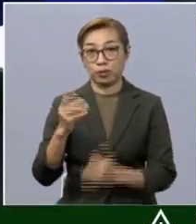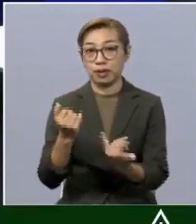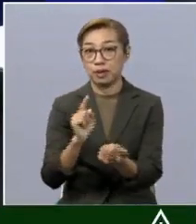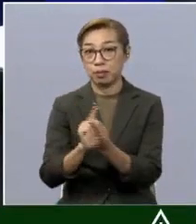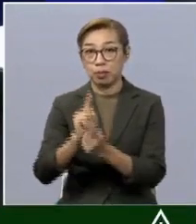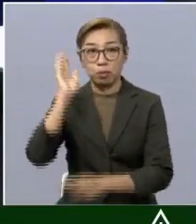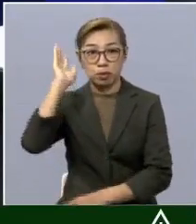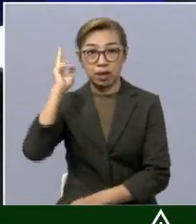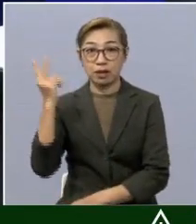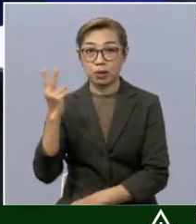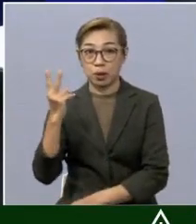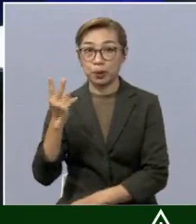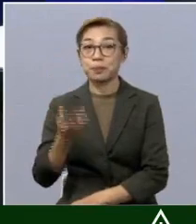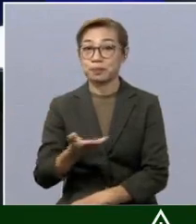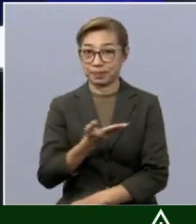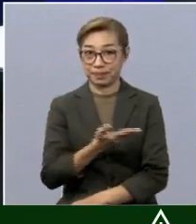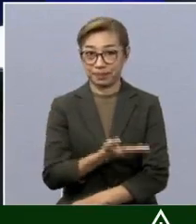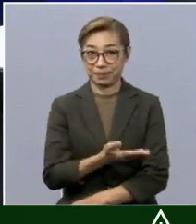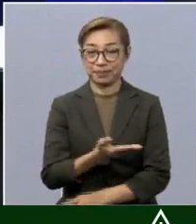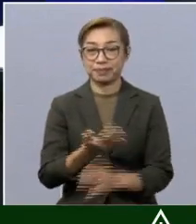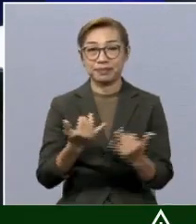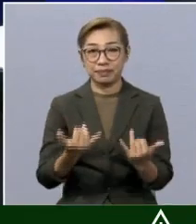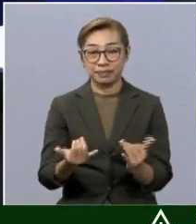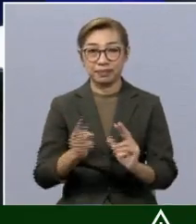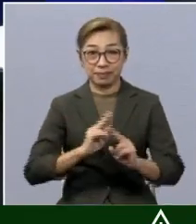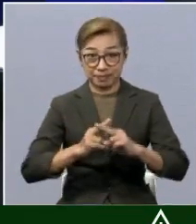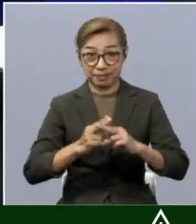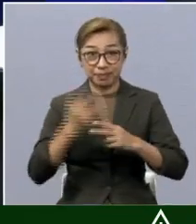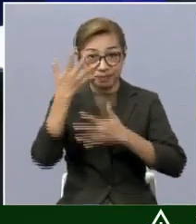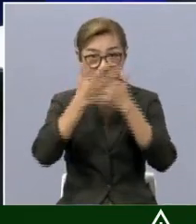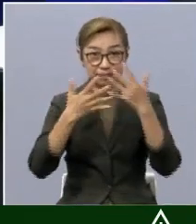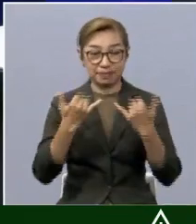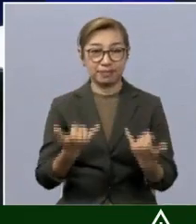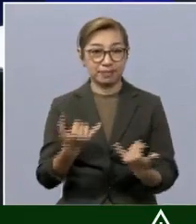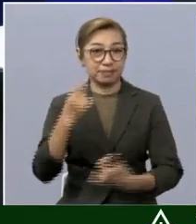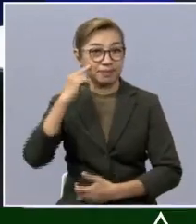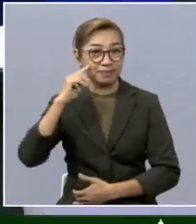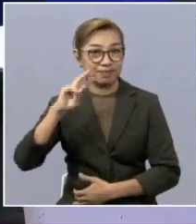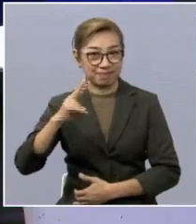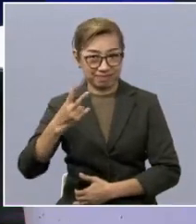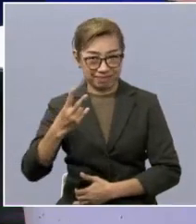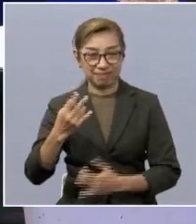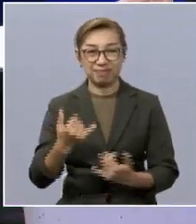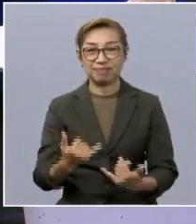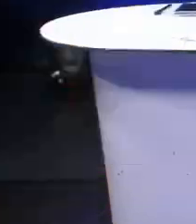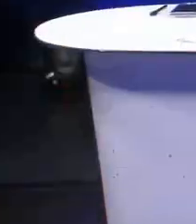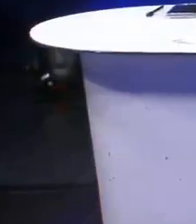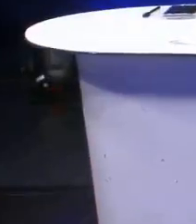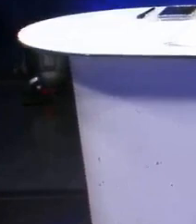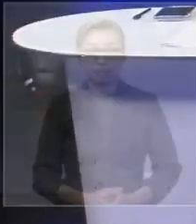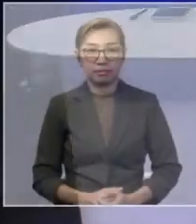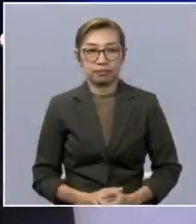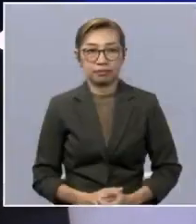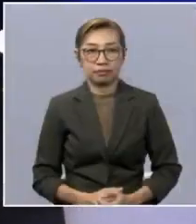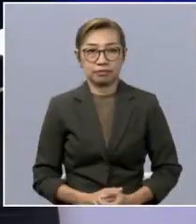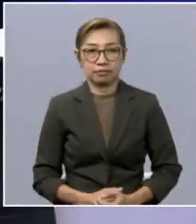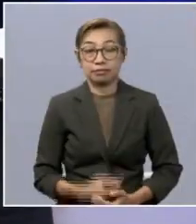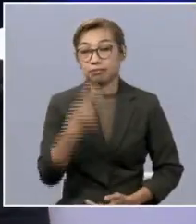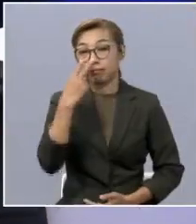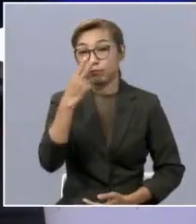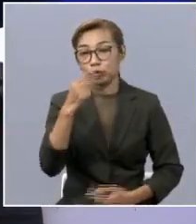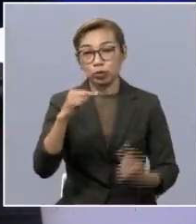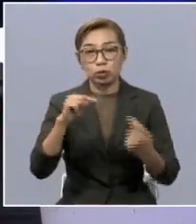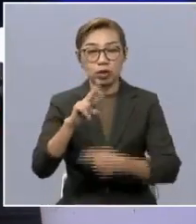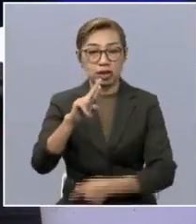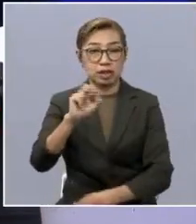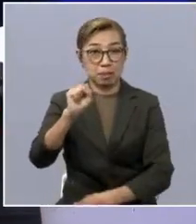อยู่กับเรา2คนนะครับคุณสัตคุณผมกิตติดิษฐ์และล่ามภาษามือของเราวันนี้อาจารย์จันทราสุขสัจธรรมครับ ตาการประชุมสภาสัปด